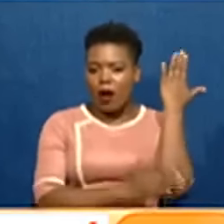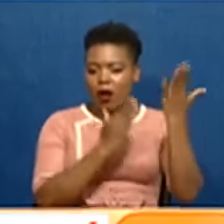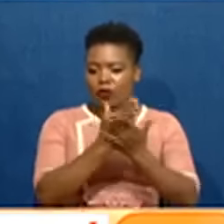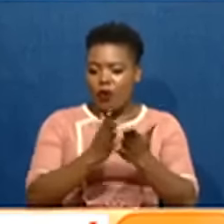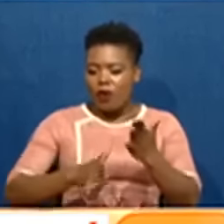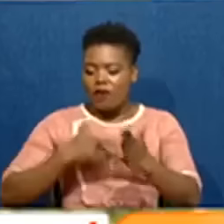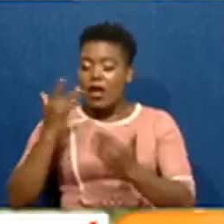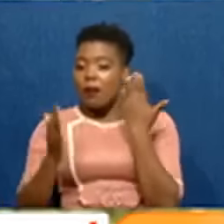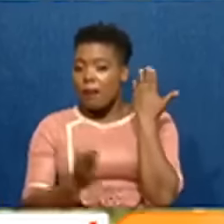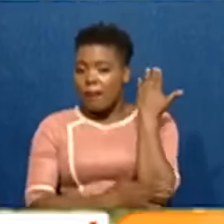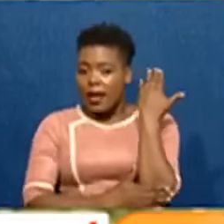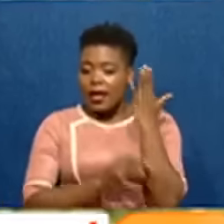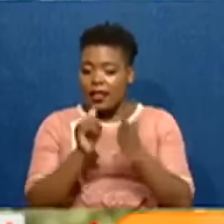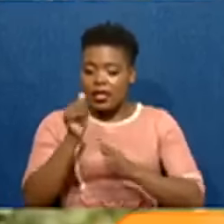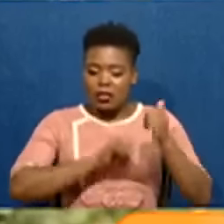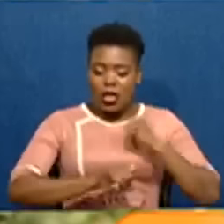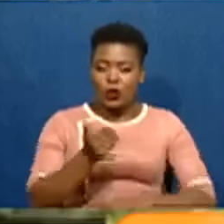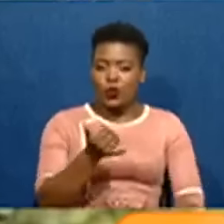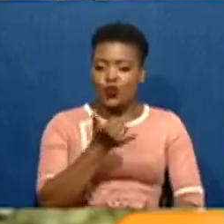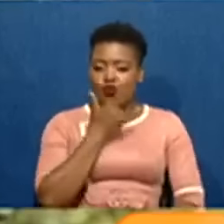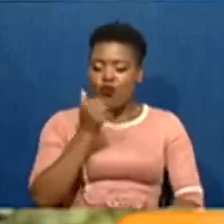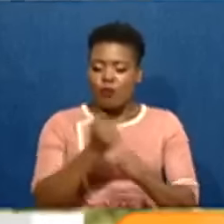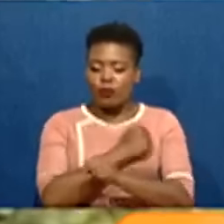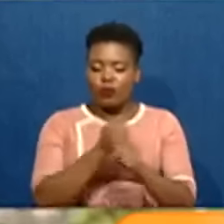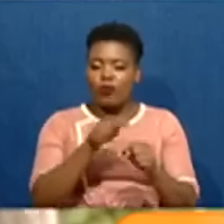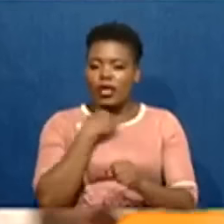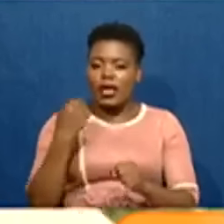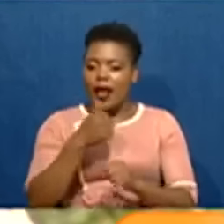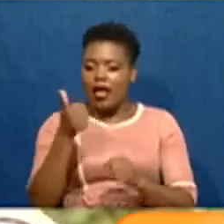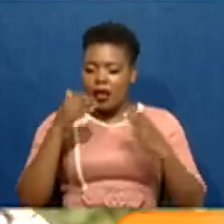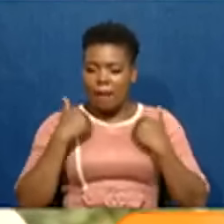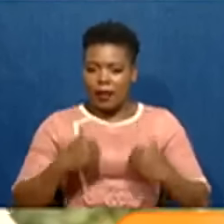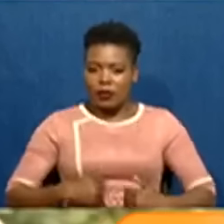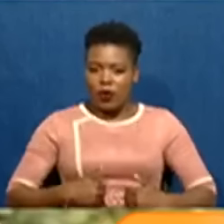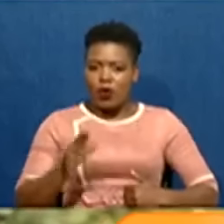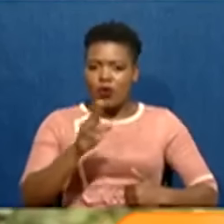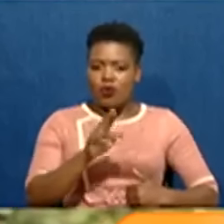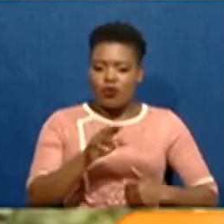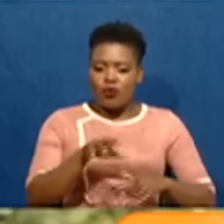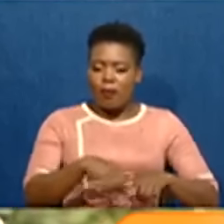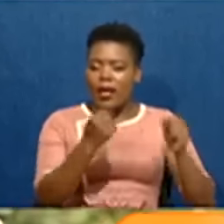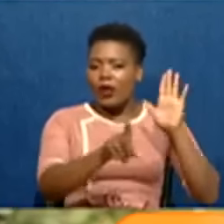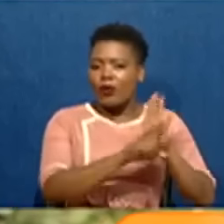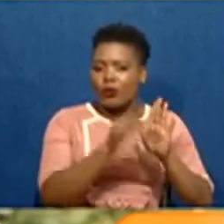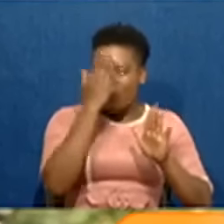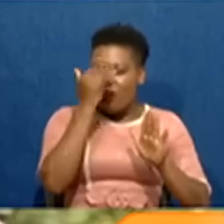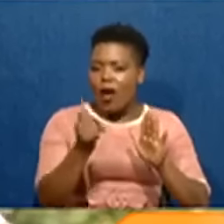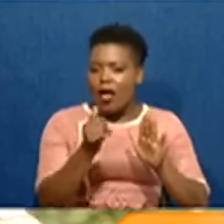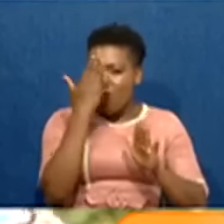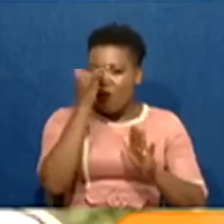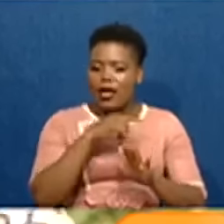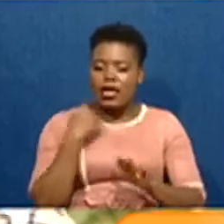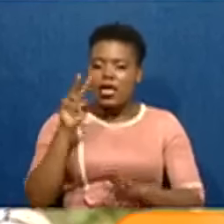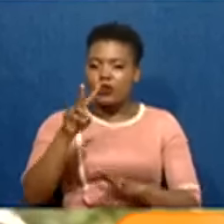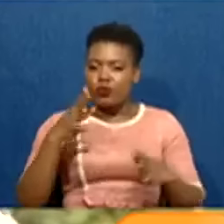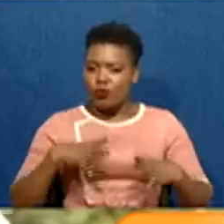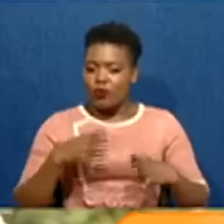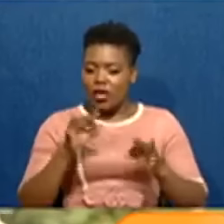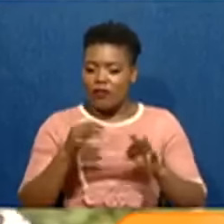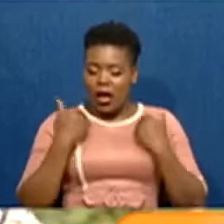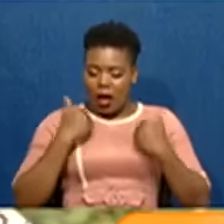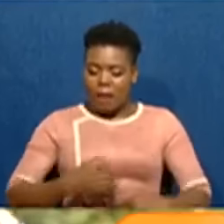ni hatia. Kitendo mbaya sana, kwa sababu kuchukua sheria mkononi mwako si kitendo mzuri. Hata kama mtu ni